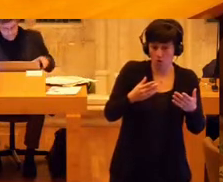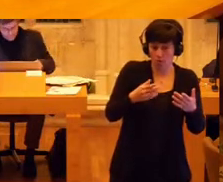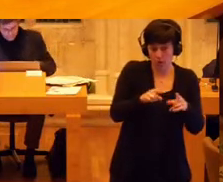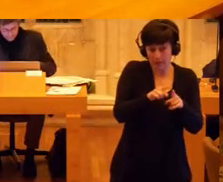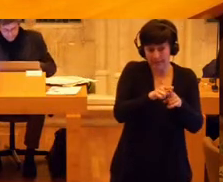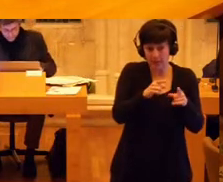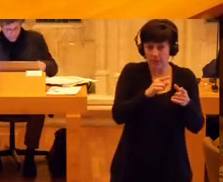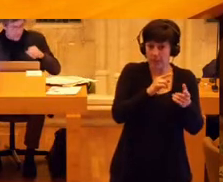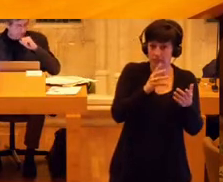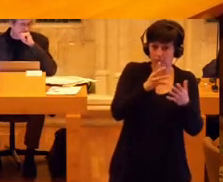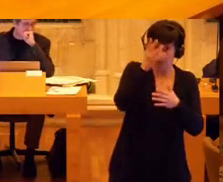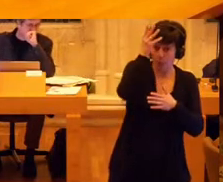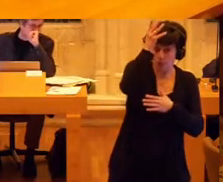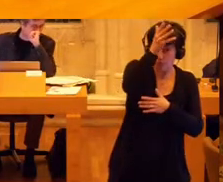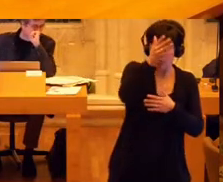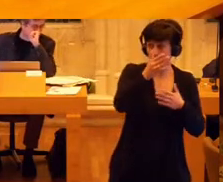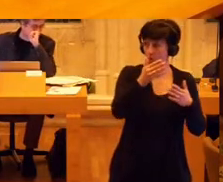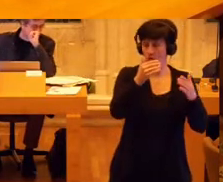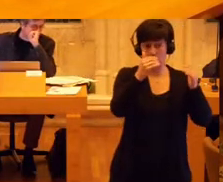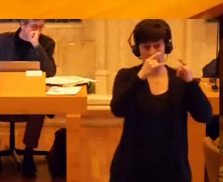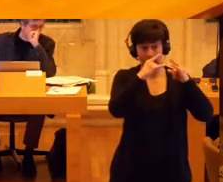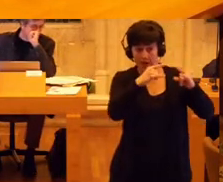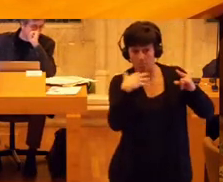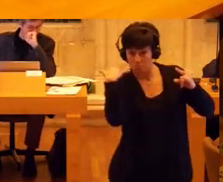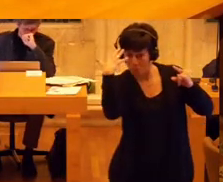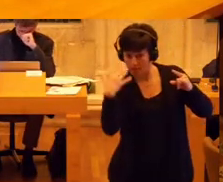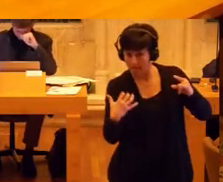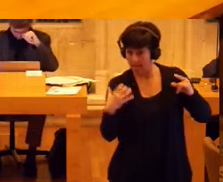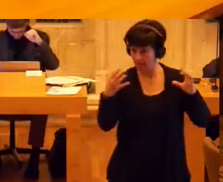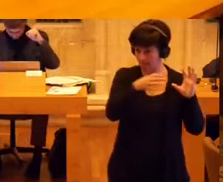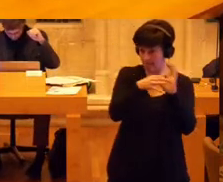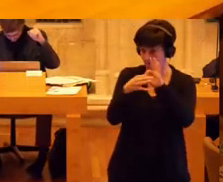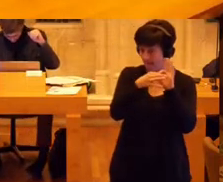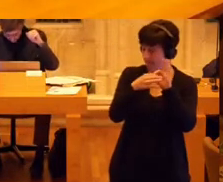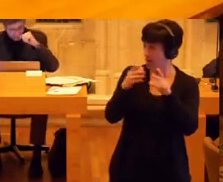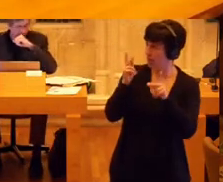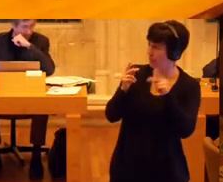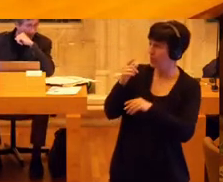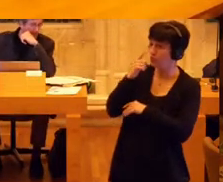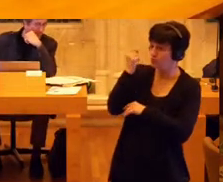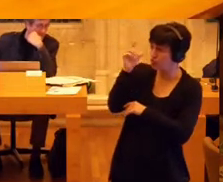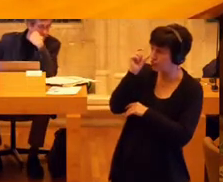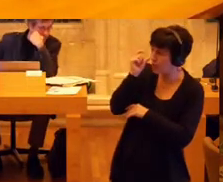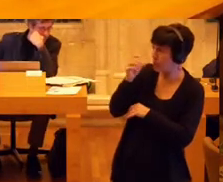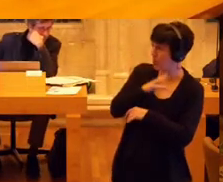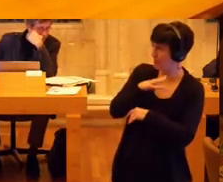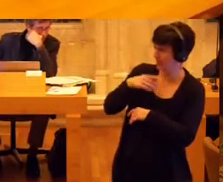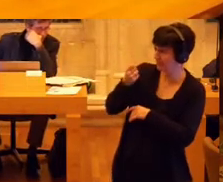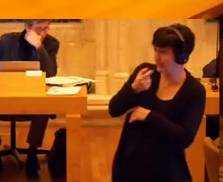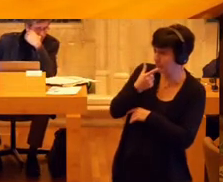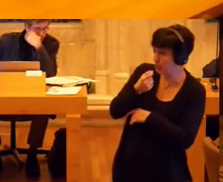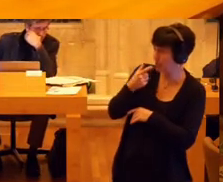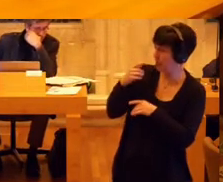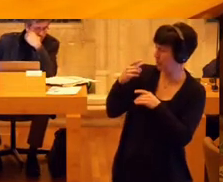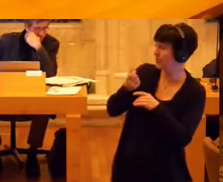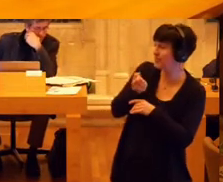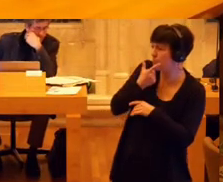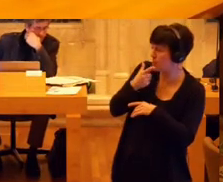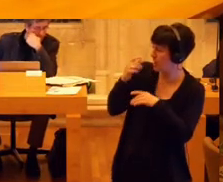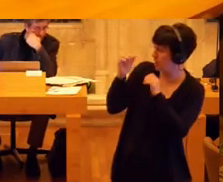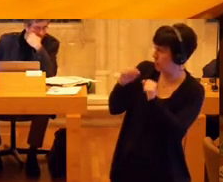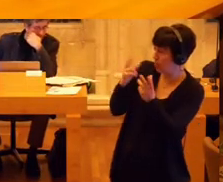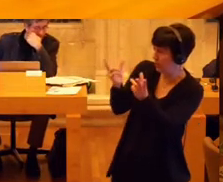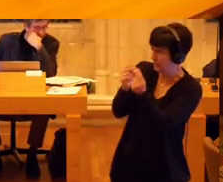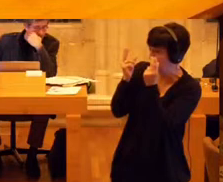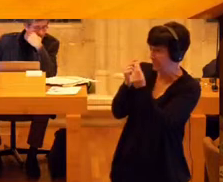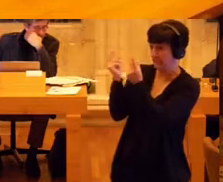Halle Molière. Donc est-ce que M. Joyot ou Mme Simonet peuvent nous en dire un petit peu plus sur les projets